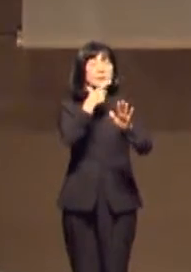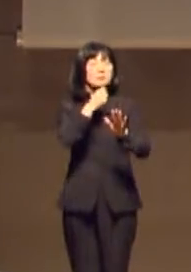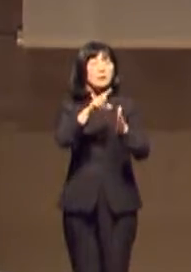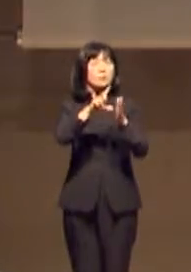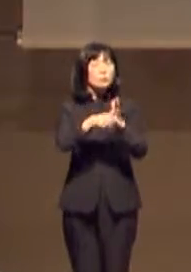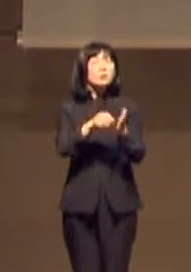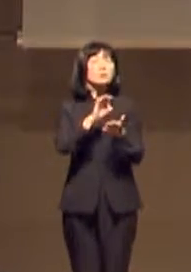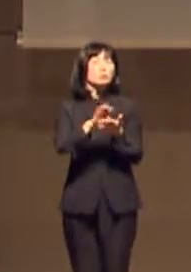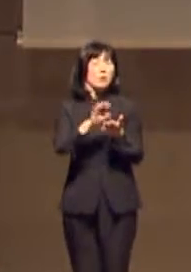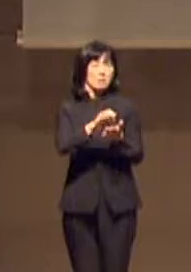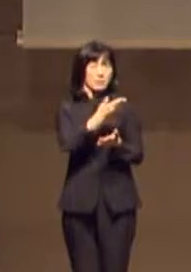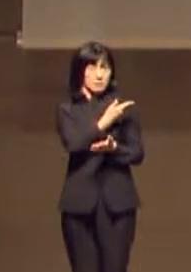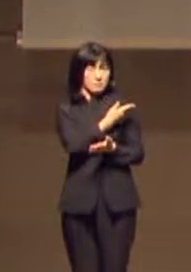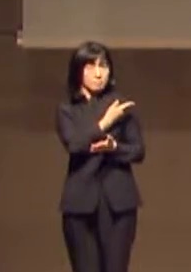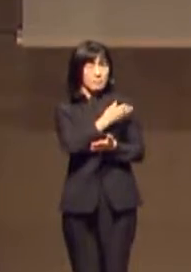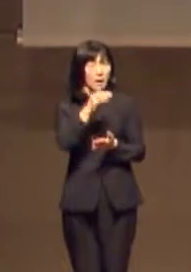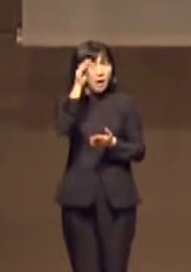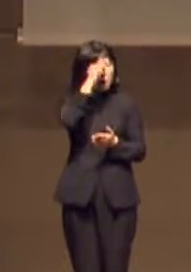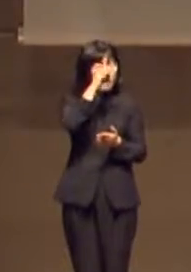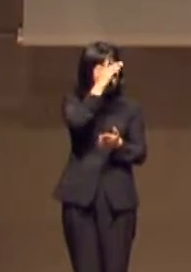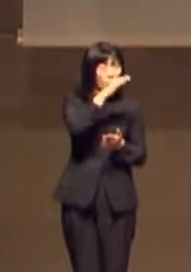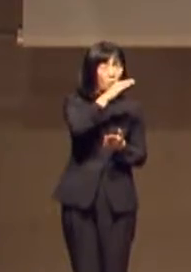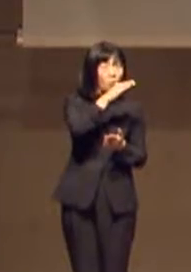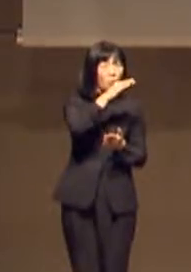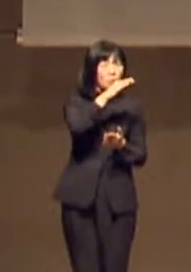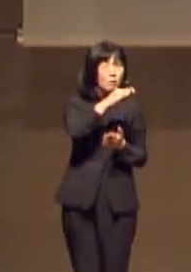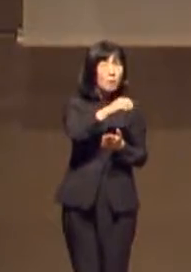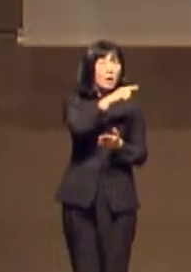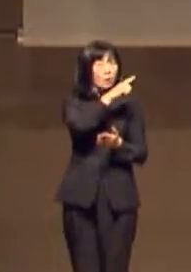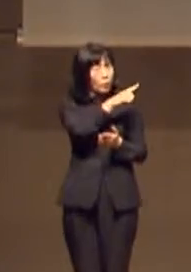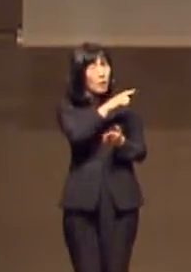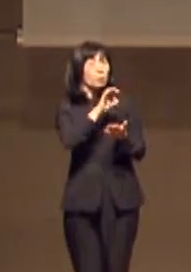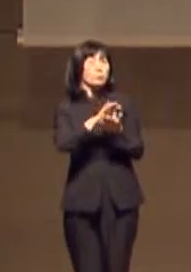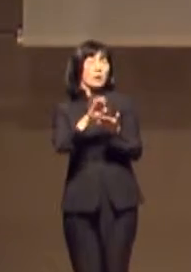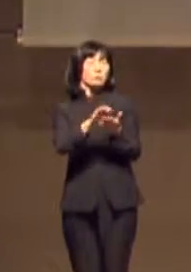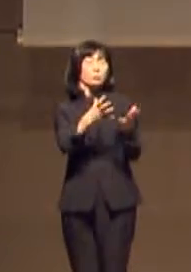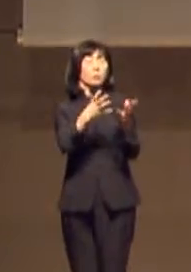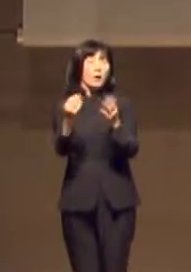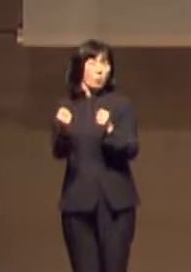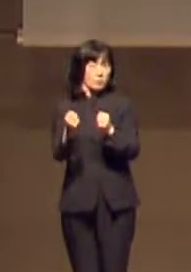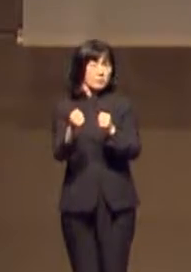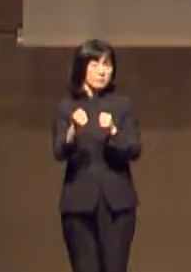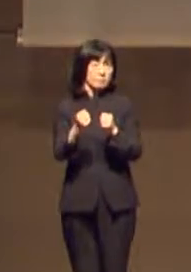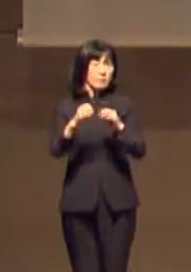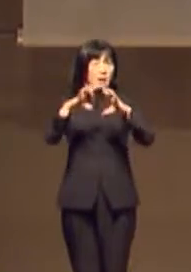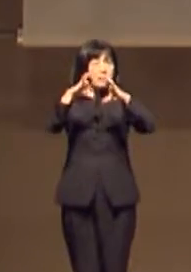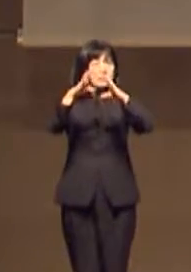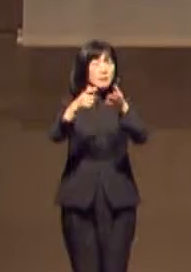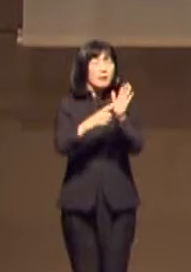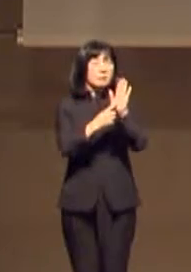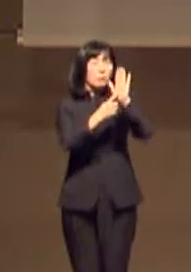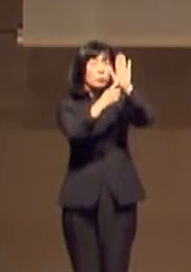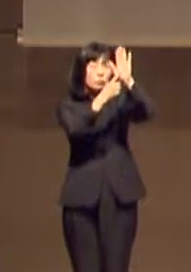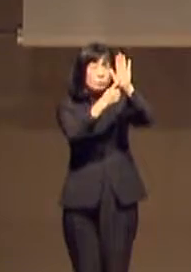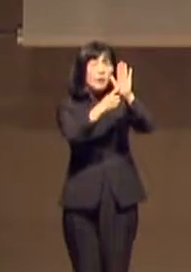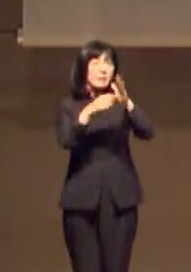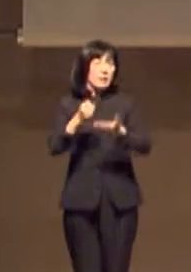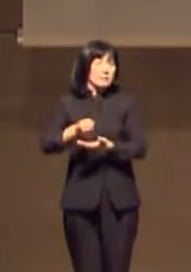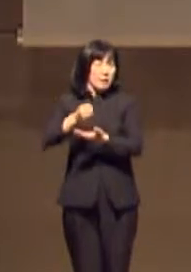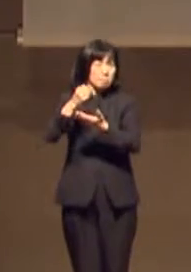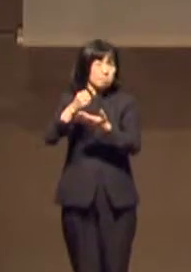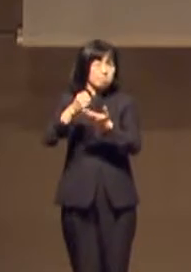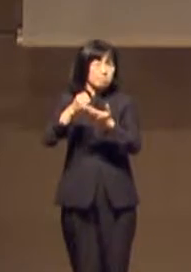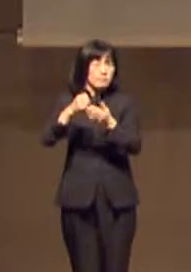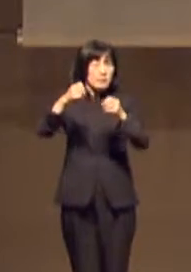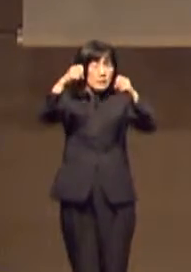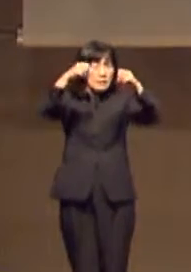ています。観光紹介などではよくこの広島が使われます。世界的にも有名な世界遺産であります